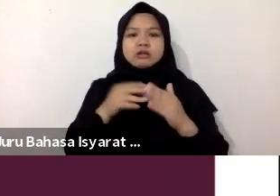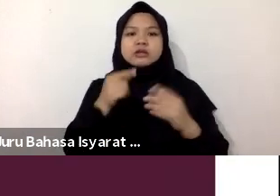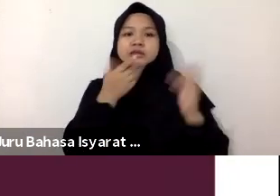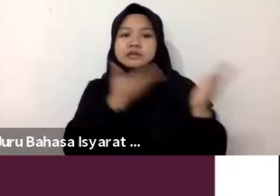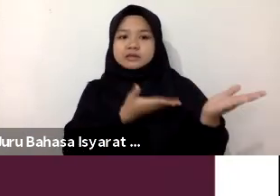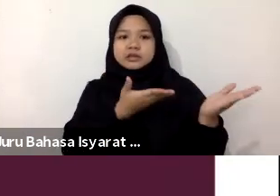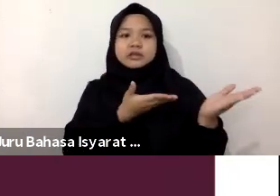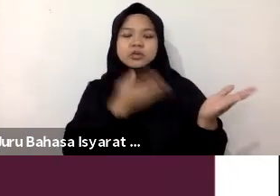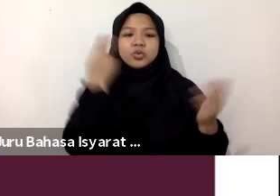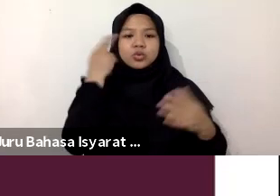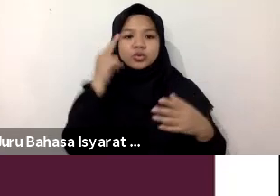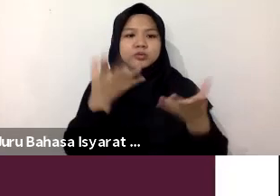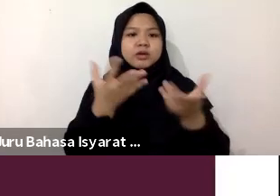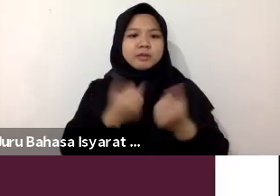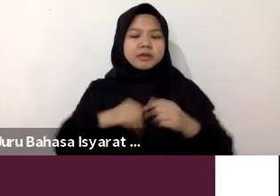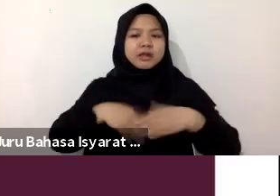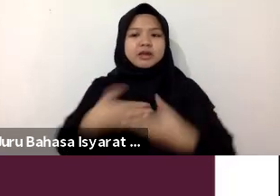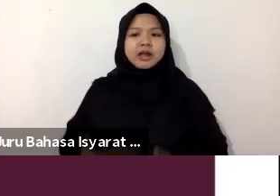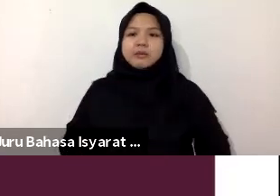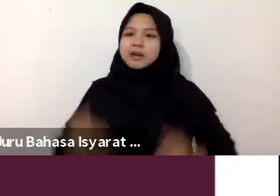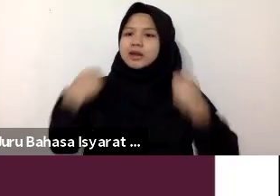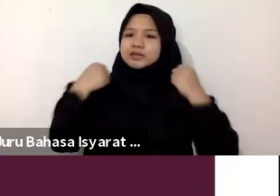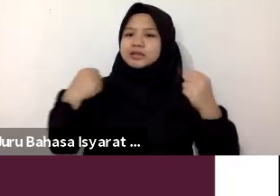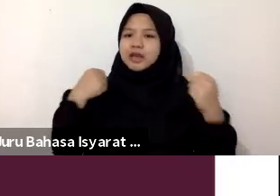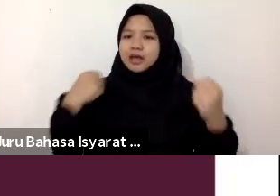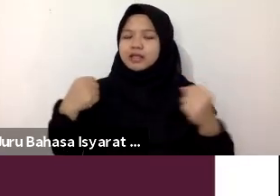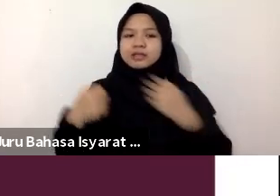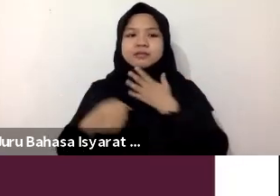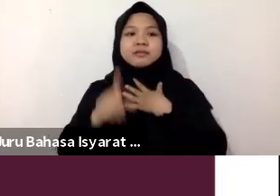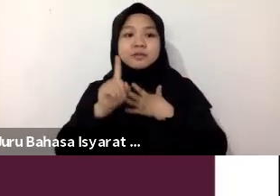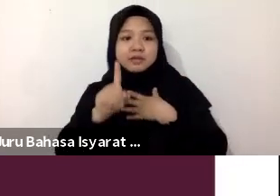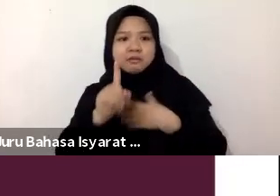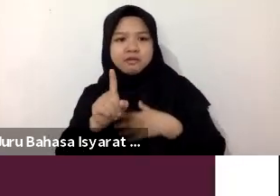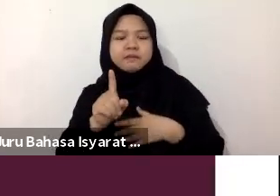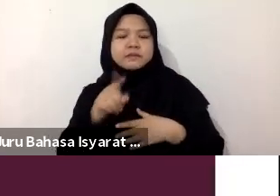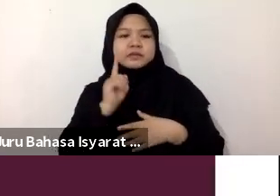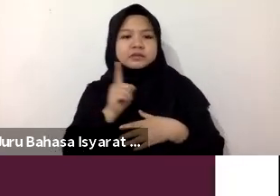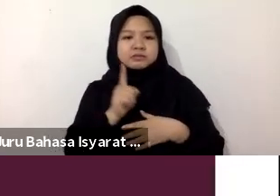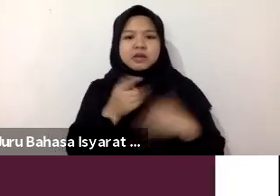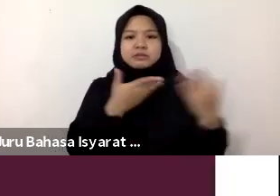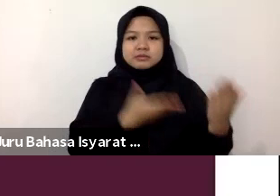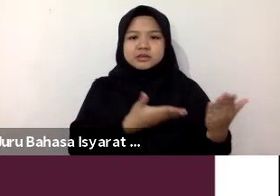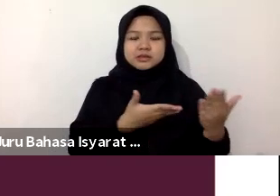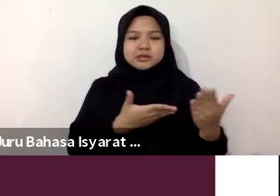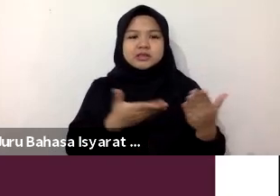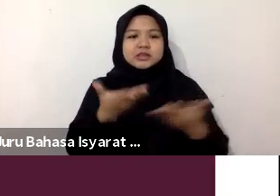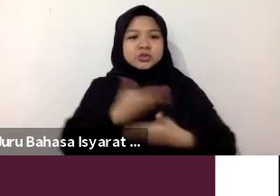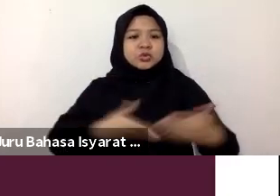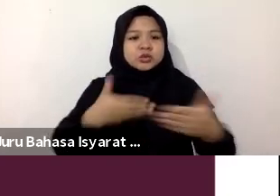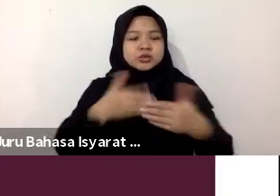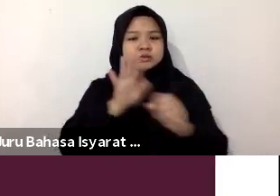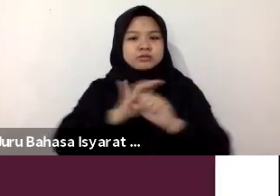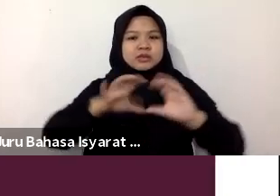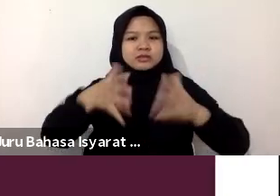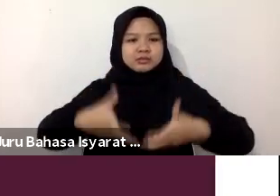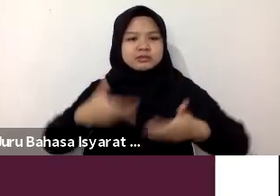tentu saja untuk mendapatkan kehamilan yang sehat. Kesatu karena ini adalah judulnya di masa pandemi, laksanakan